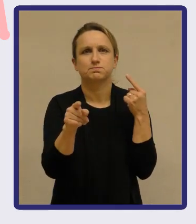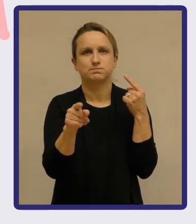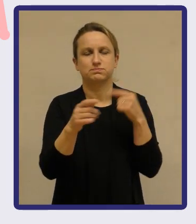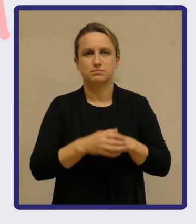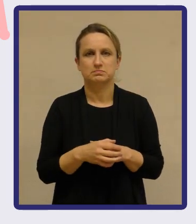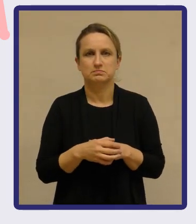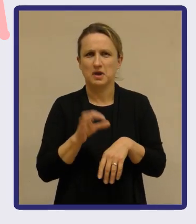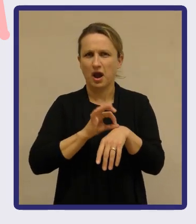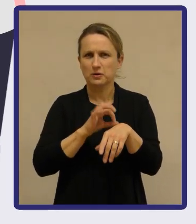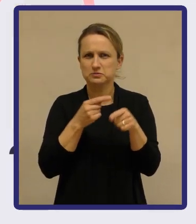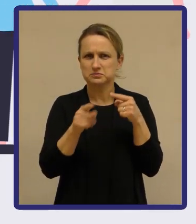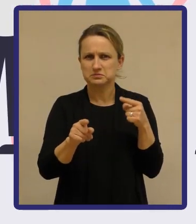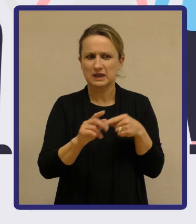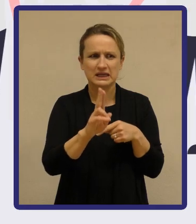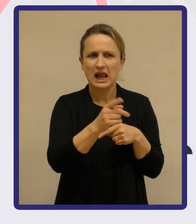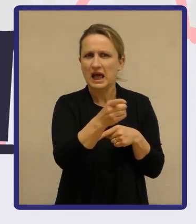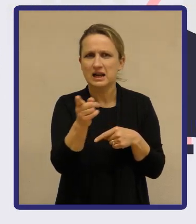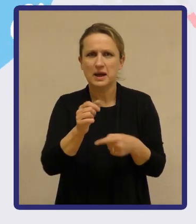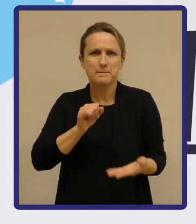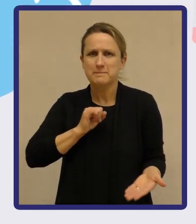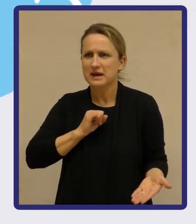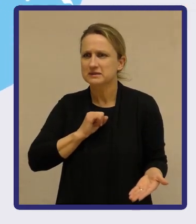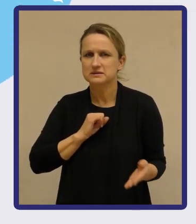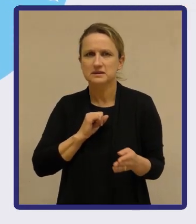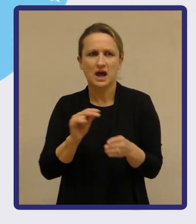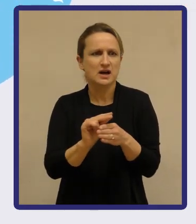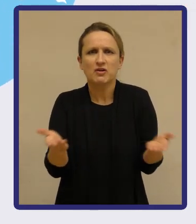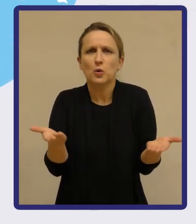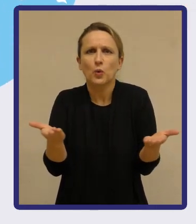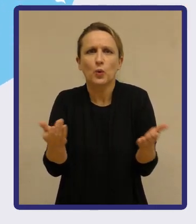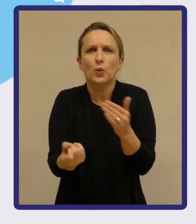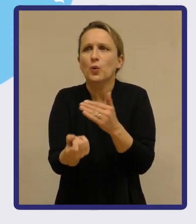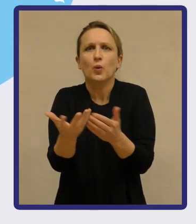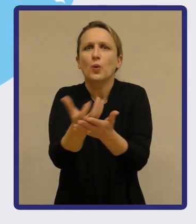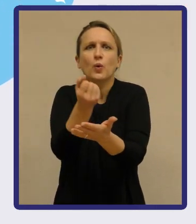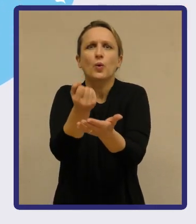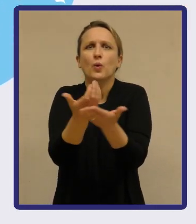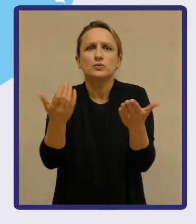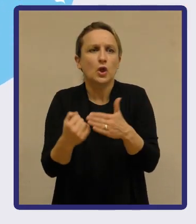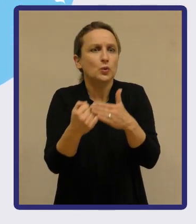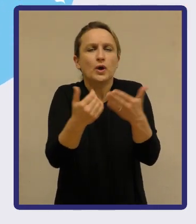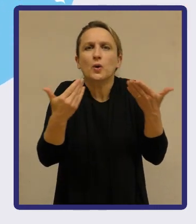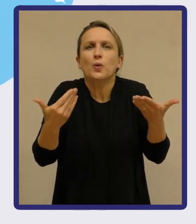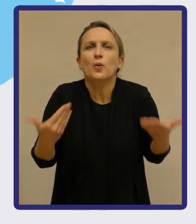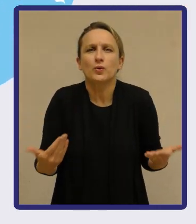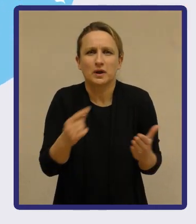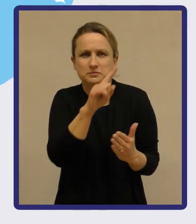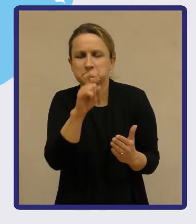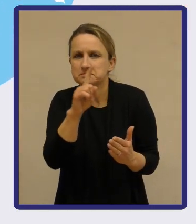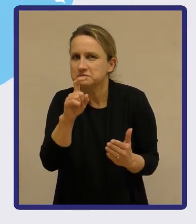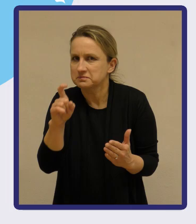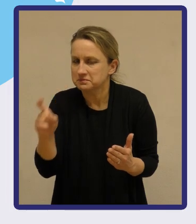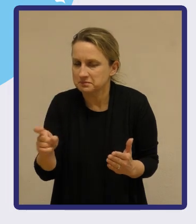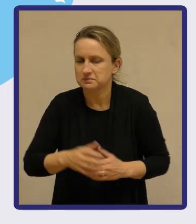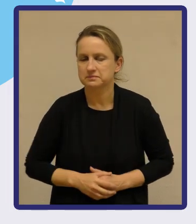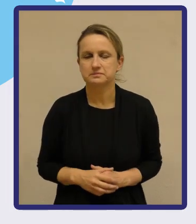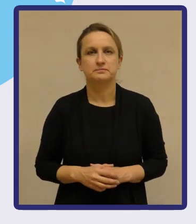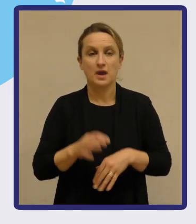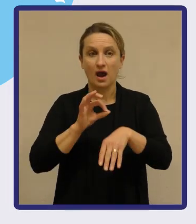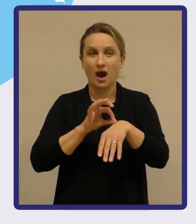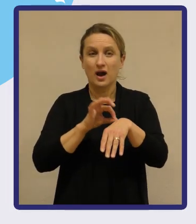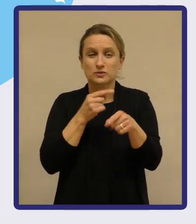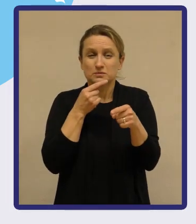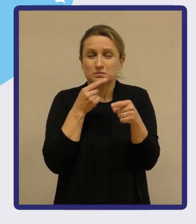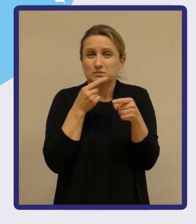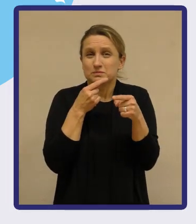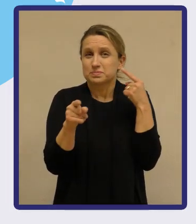haigus. Harvikhaigused. Kellel? Miks? Kas ravi on olemas? Kust nõu saab? Kuidas toeks olla?